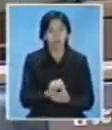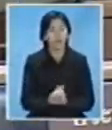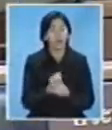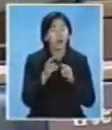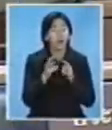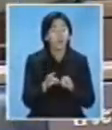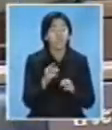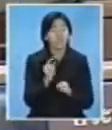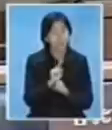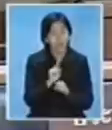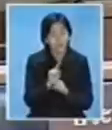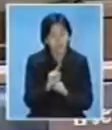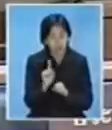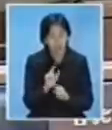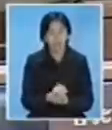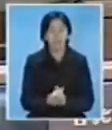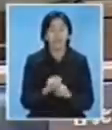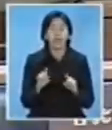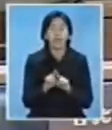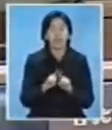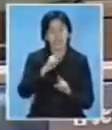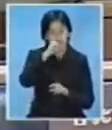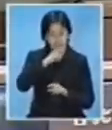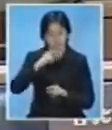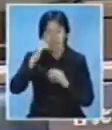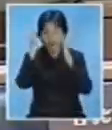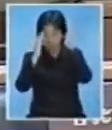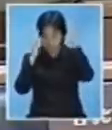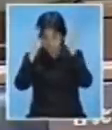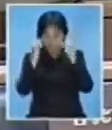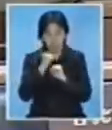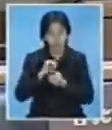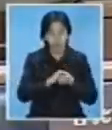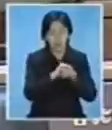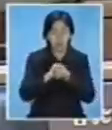การลักษณะเดียวกับโครงการพัฒนาร่วมไทยมาเลเซียหรือ